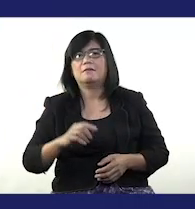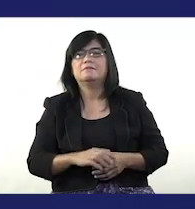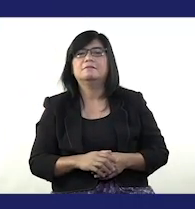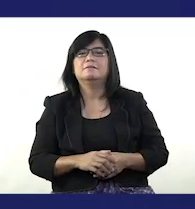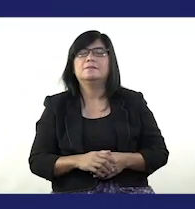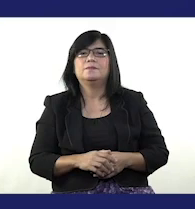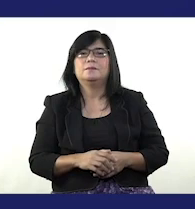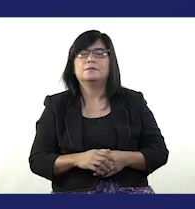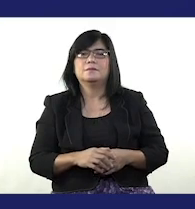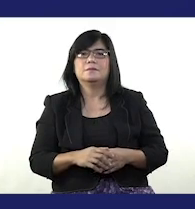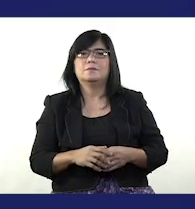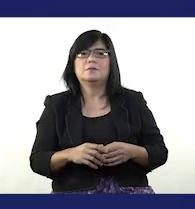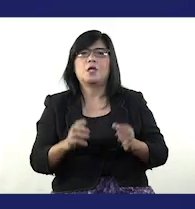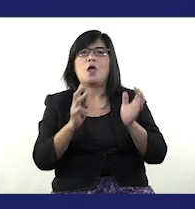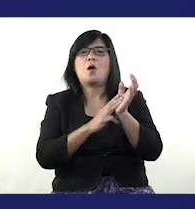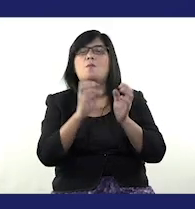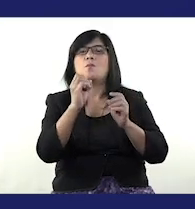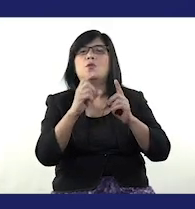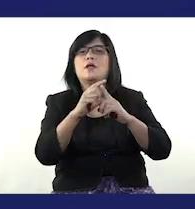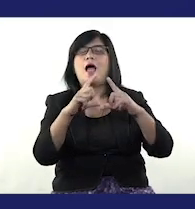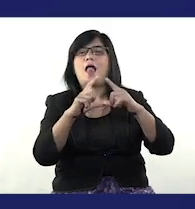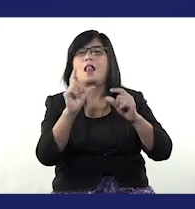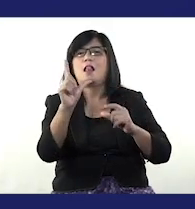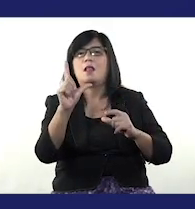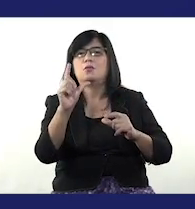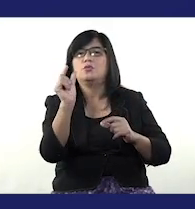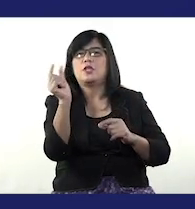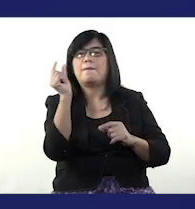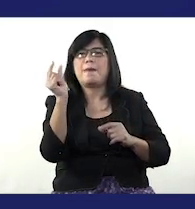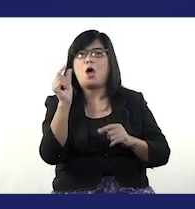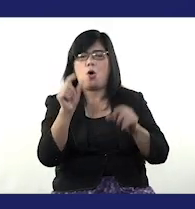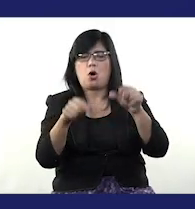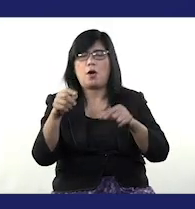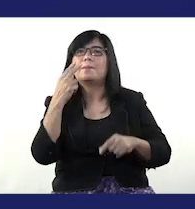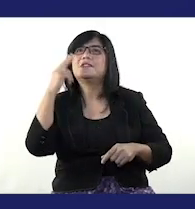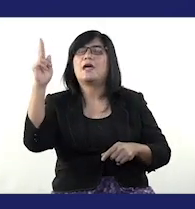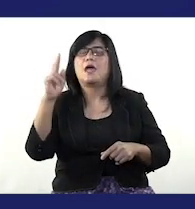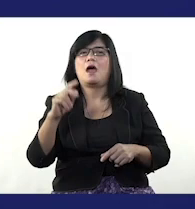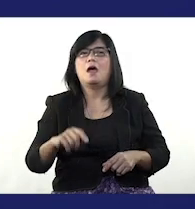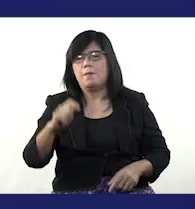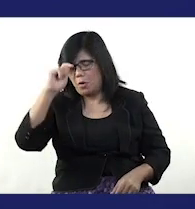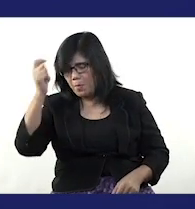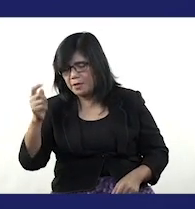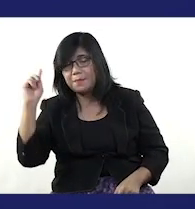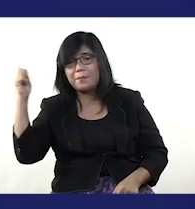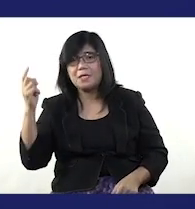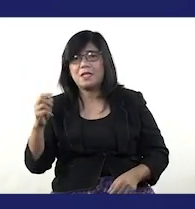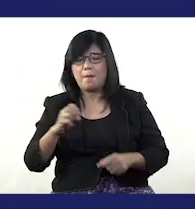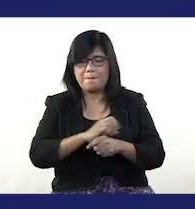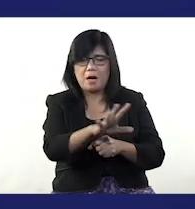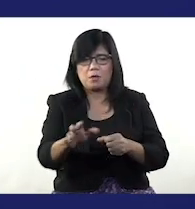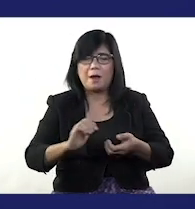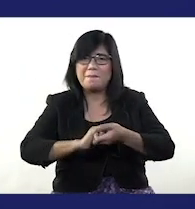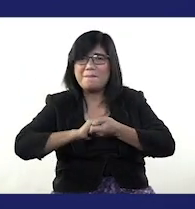kesimpulan akhirnya modal utama seorang percaya dapat menghormati pemerintah dapat berdampak lele dapat menjadi Mitra